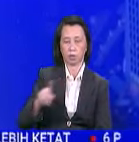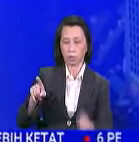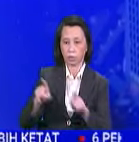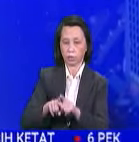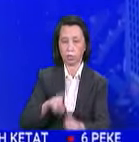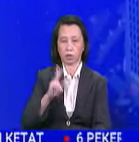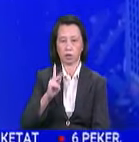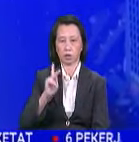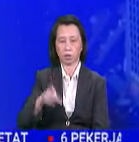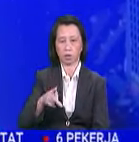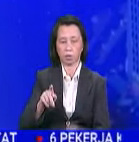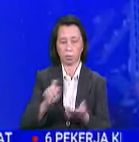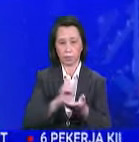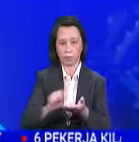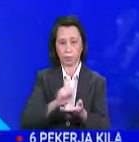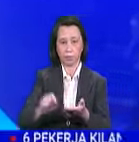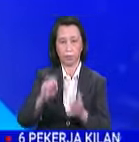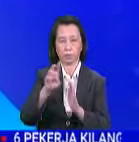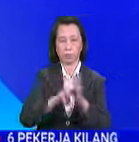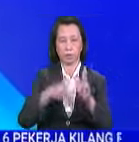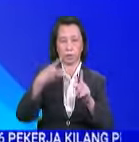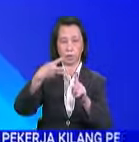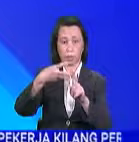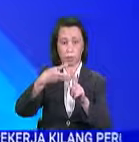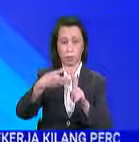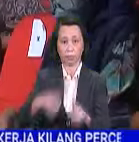sebagai Ketua Pengarang Bernama.